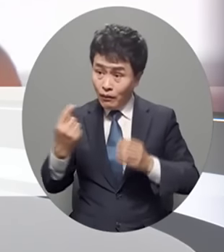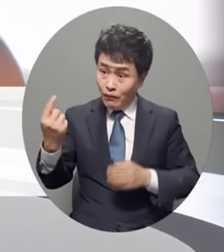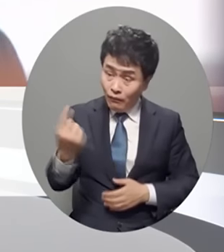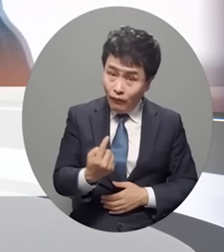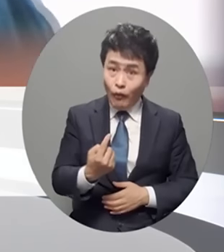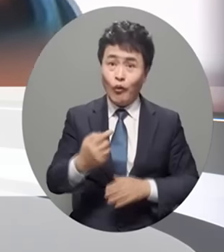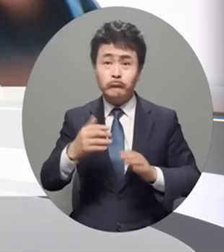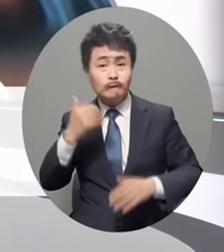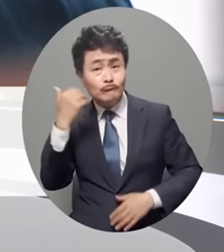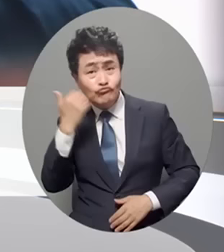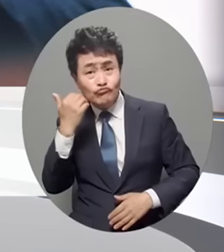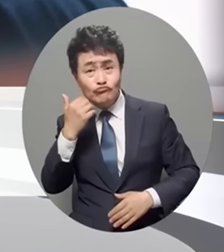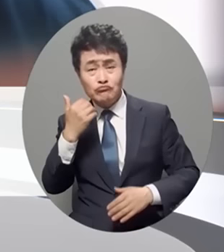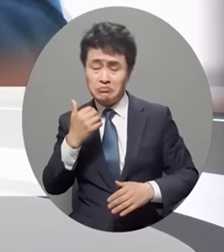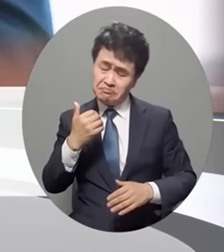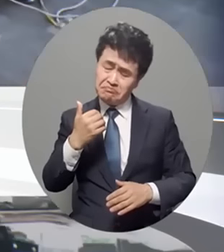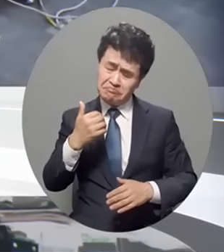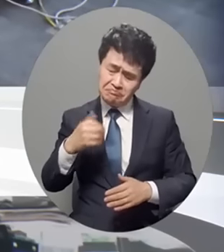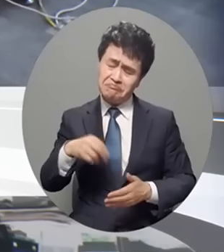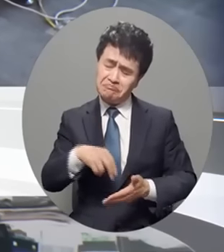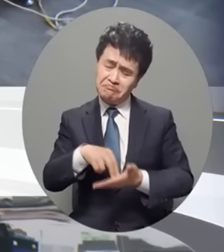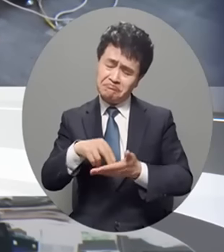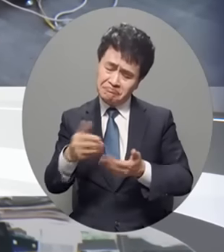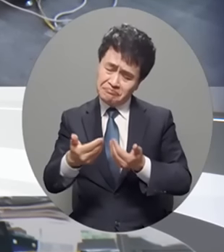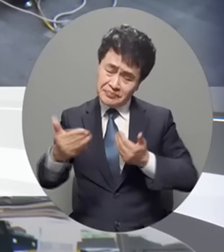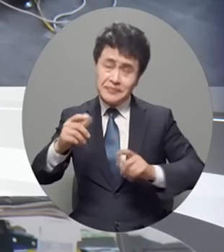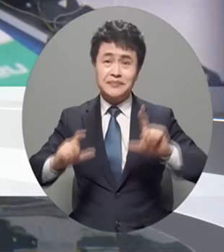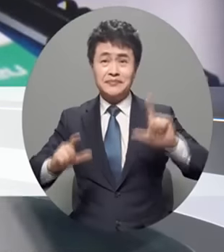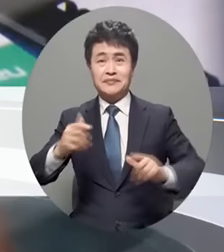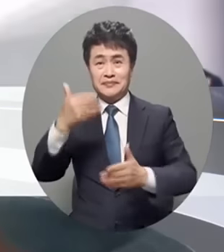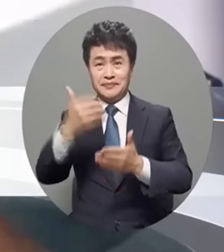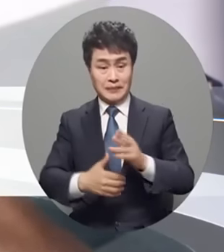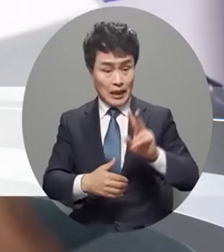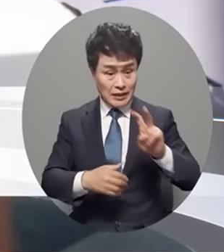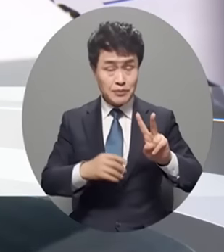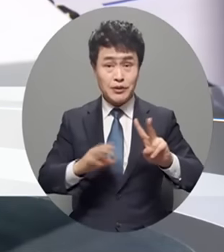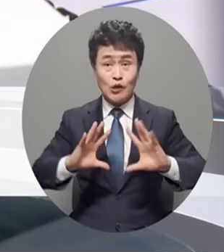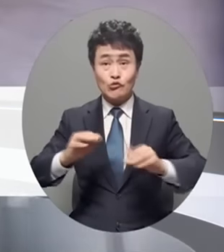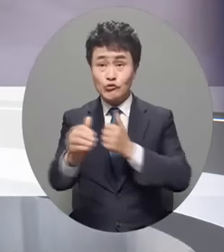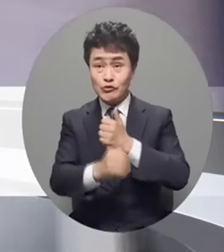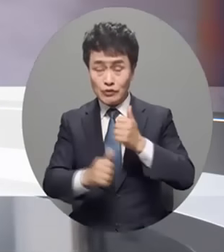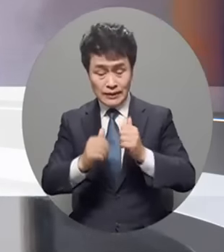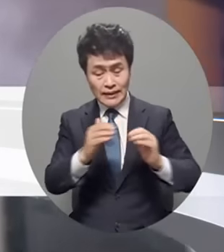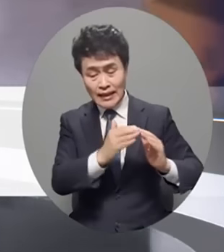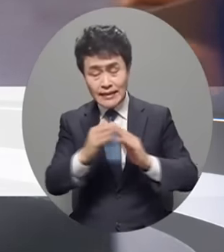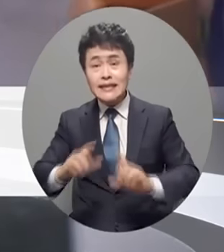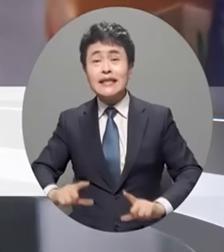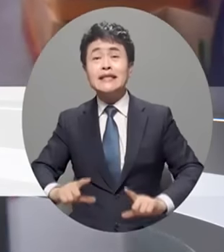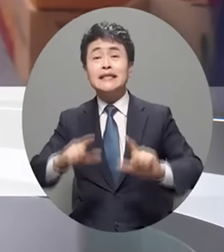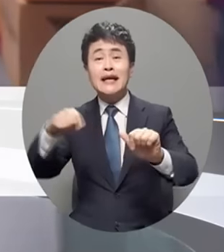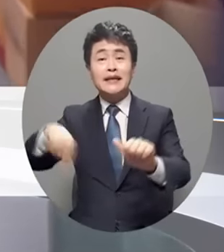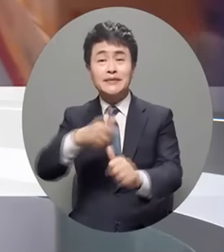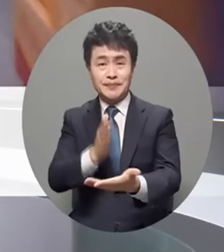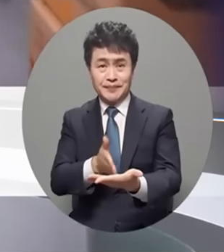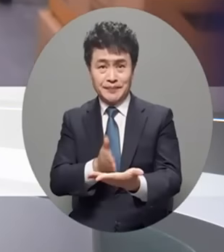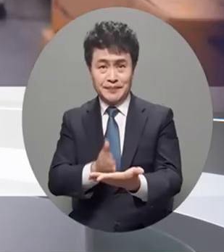하고 누군가는 쓸쓸한 뒷모습을 남기기도 했는데요. 22대 국회의원들의 이삿날, 김준영